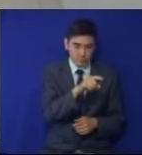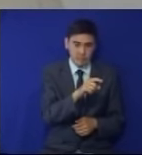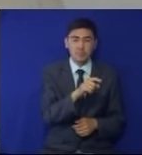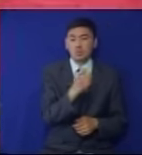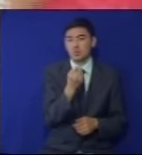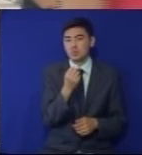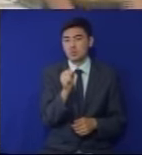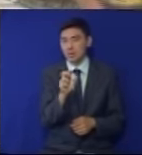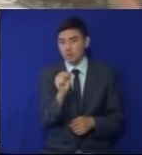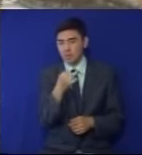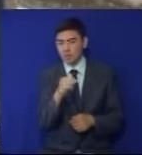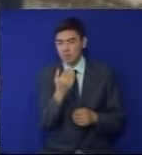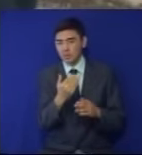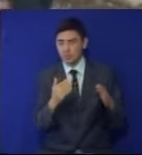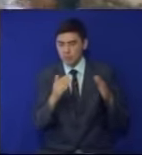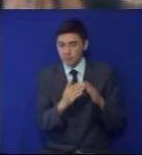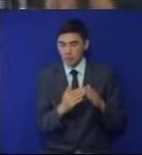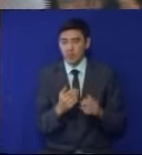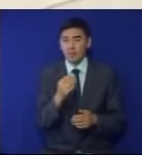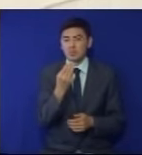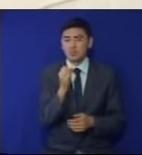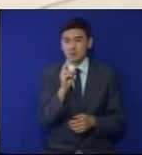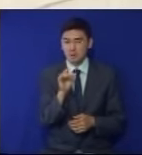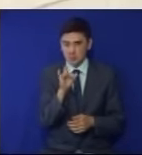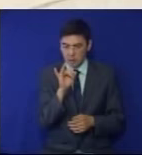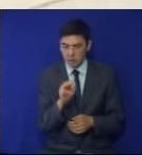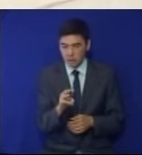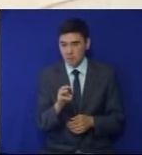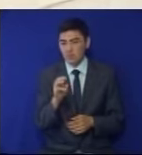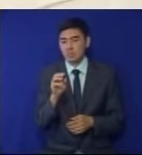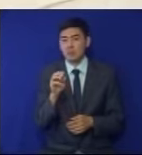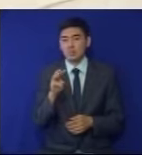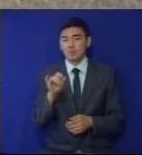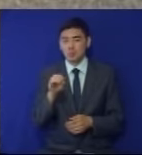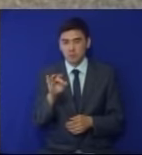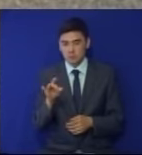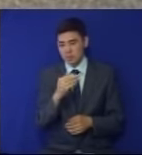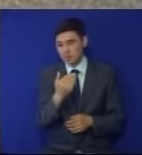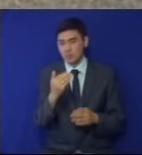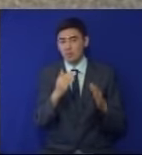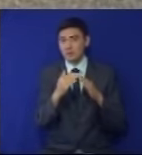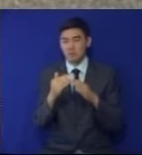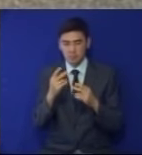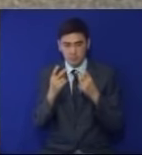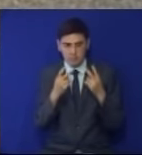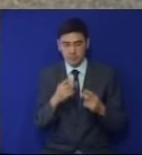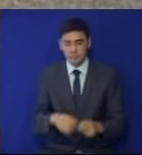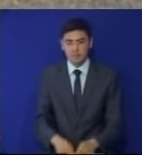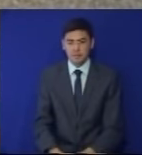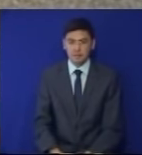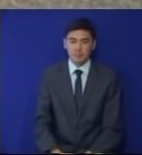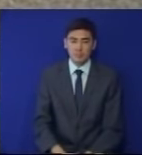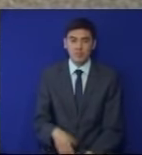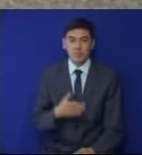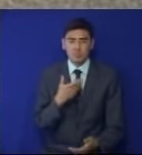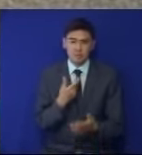Абай Құнанбаевтың мұражай үйі Абай Шәкәрім мемориалдық кешенін аралап көрді. Слетқа қатысқандағы мақсатым өз елімнің туған